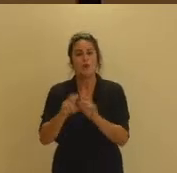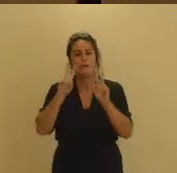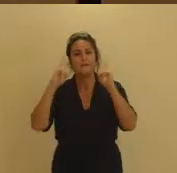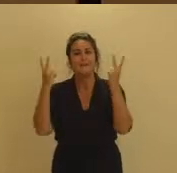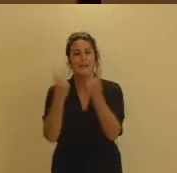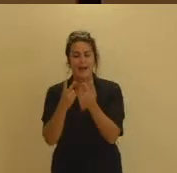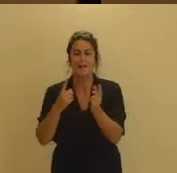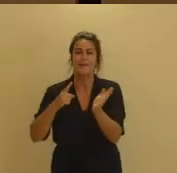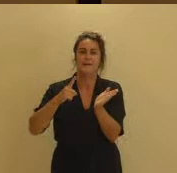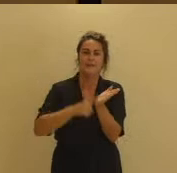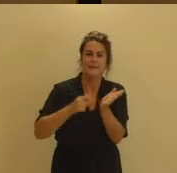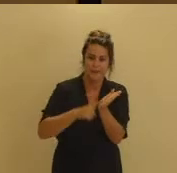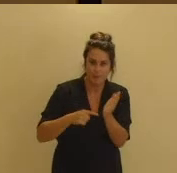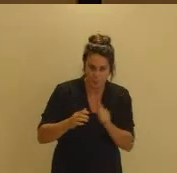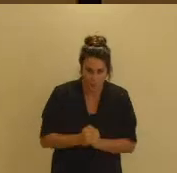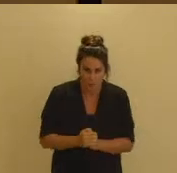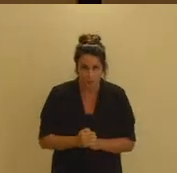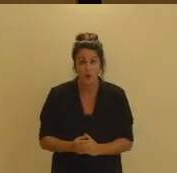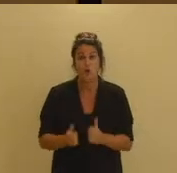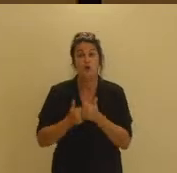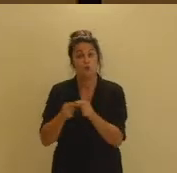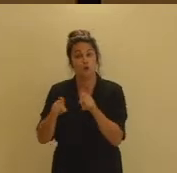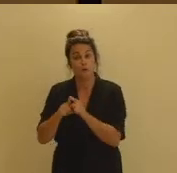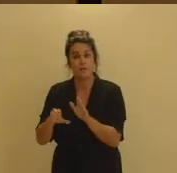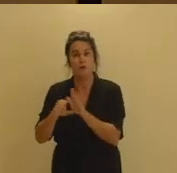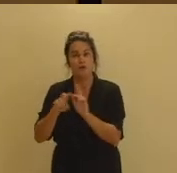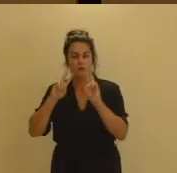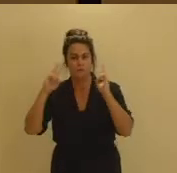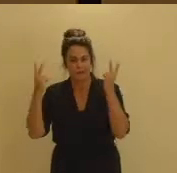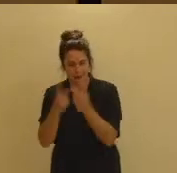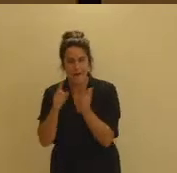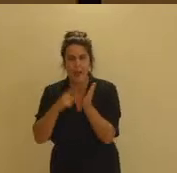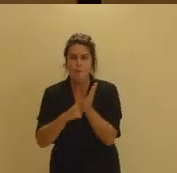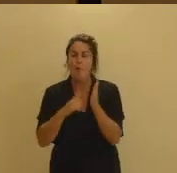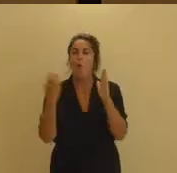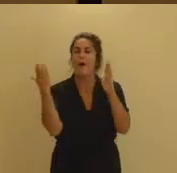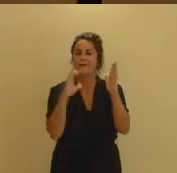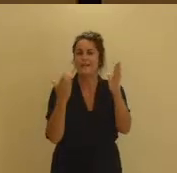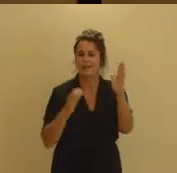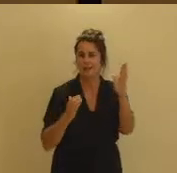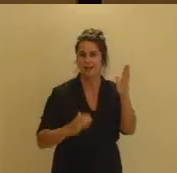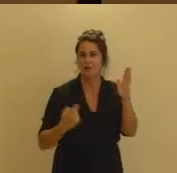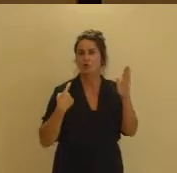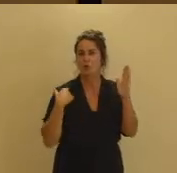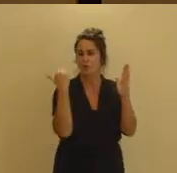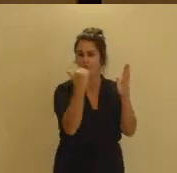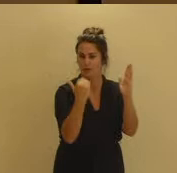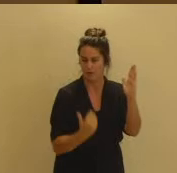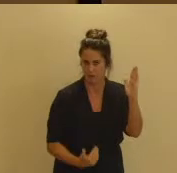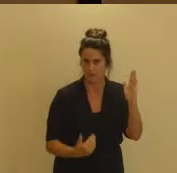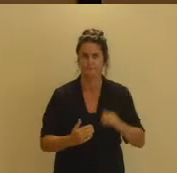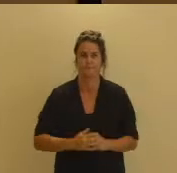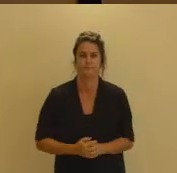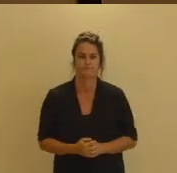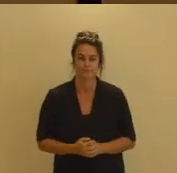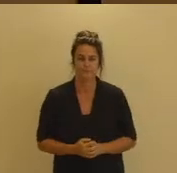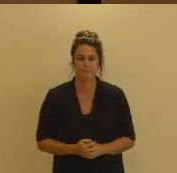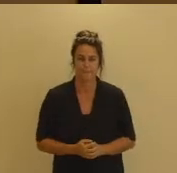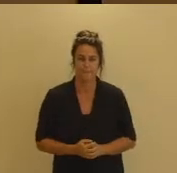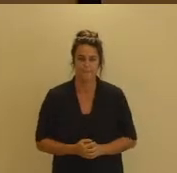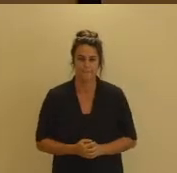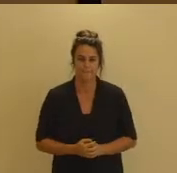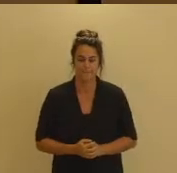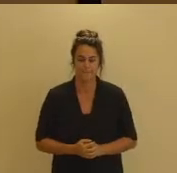1388 opt-s, vu le Code général des impôts, article 1639 bis, vu le Code de la construction et de l'habitation, article L255.2